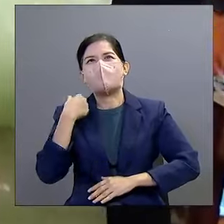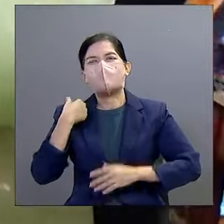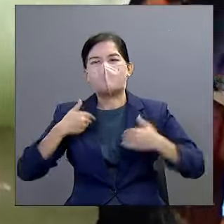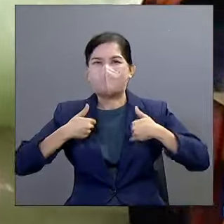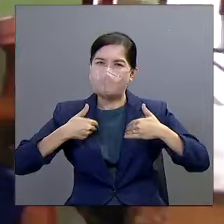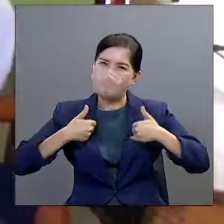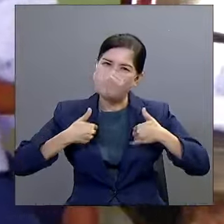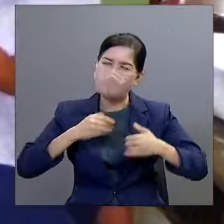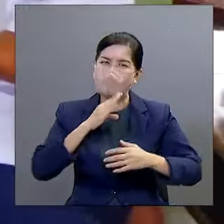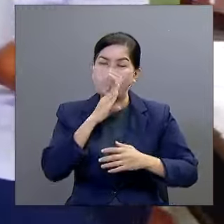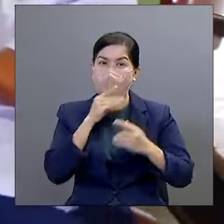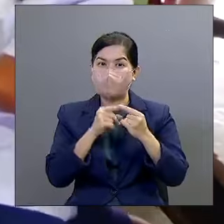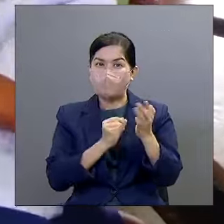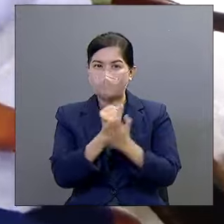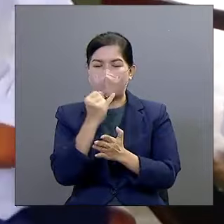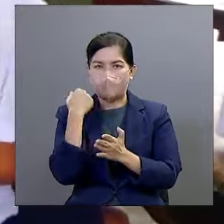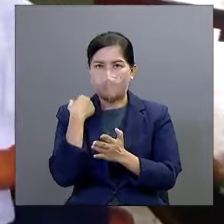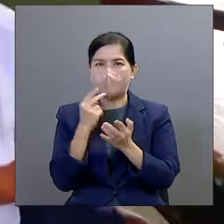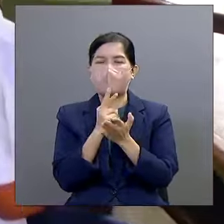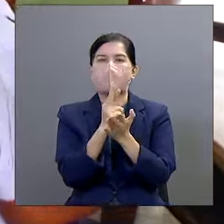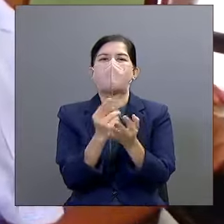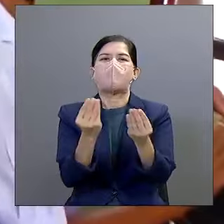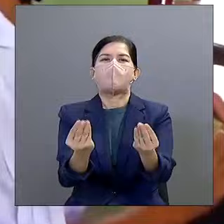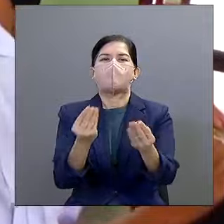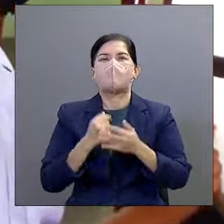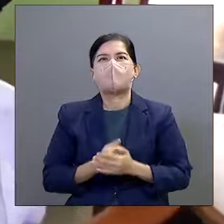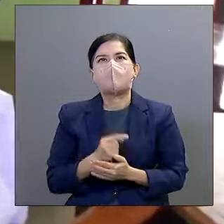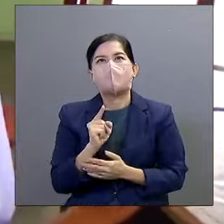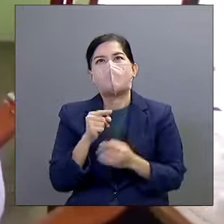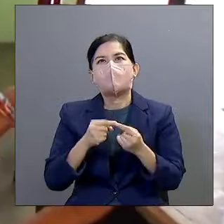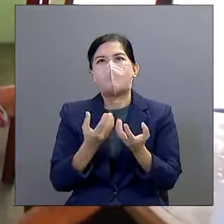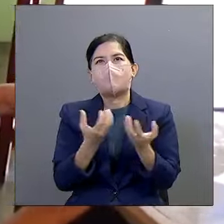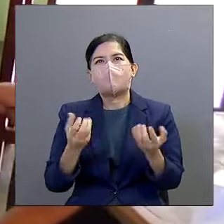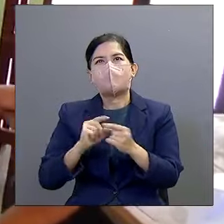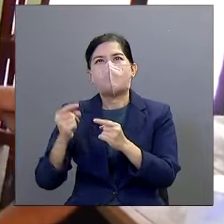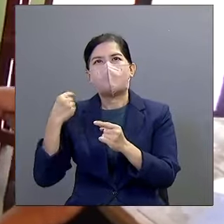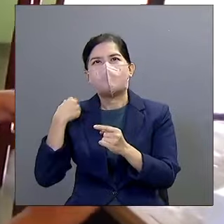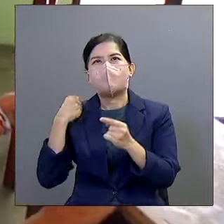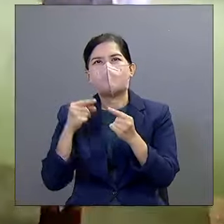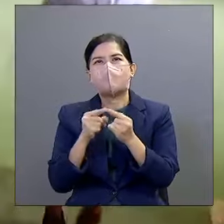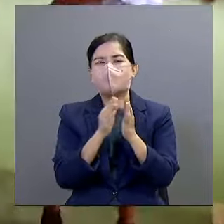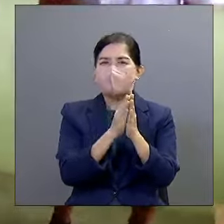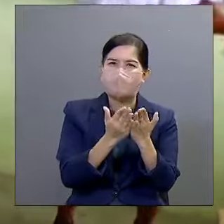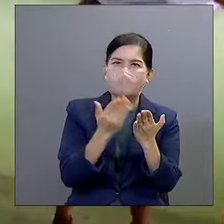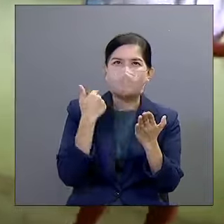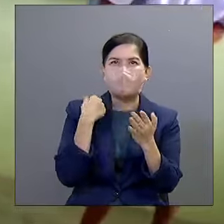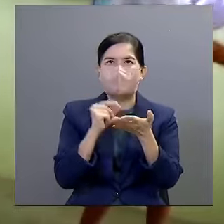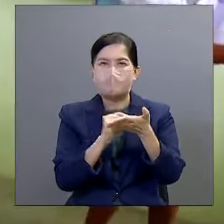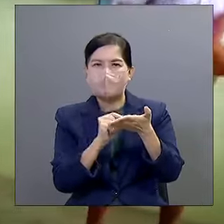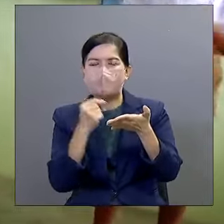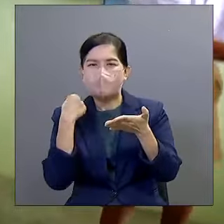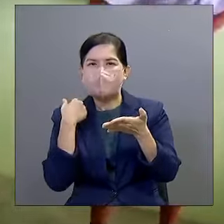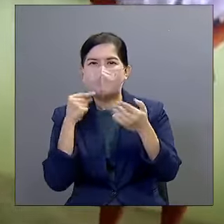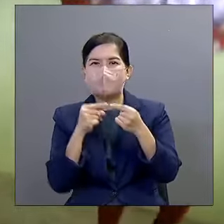คนไหนตอบถูกตอบเร็วที่สุดคุณครูจะมีรางวัลให้ค่ะทั้งกระเป๋าแฟ้มใส่เอกสารสมุดปากกาดินสอสีโท